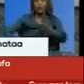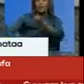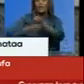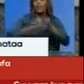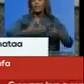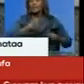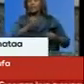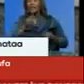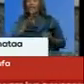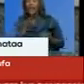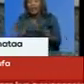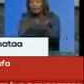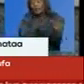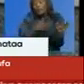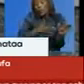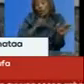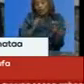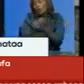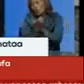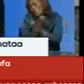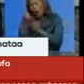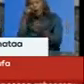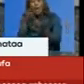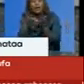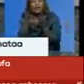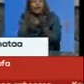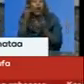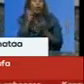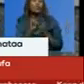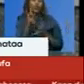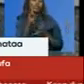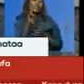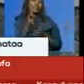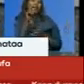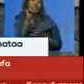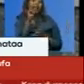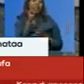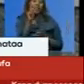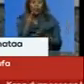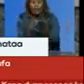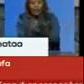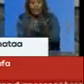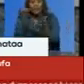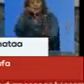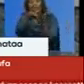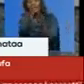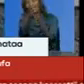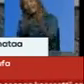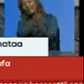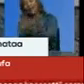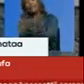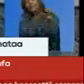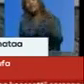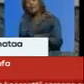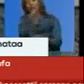የደገፈችኝና የእናቴ ምትክ የሆነችልኝ ውዷ ባለቤቴ ወይዘሮ ዝናሽ ታያቸው ከነዚህ ሚስቶች ተርታ